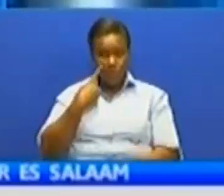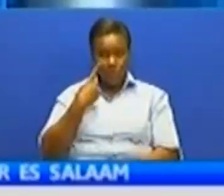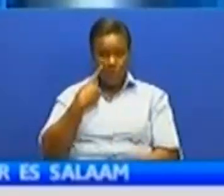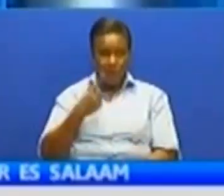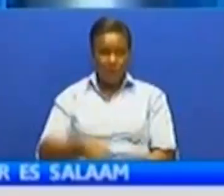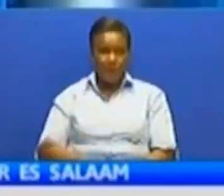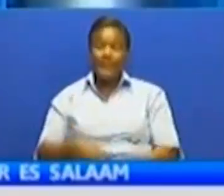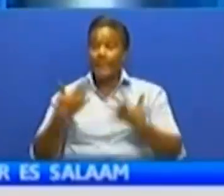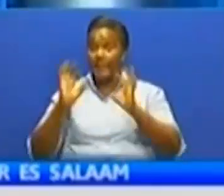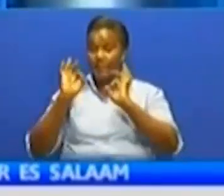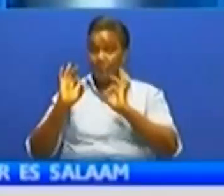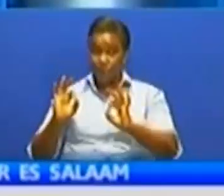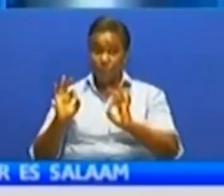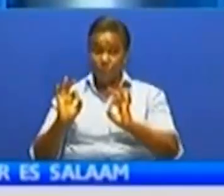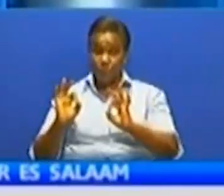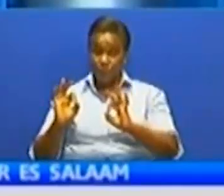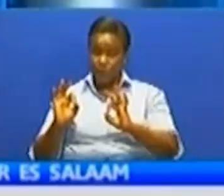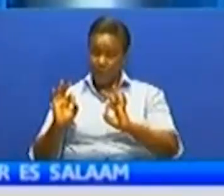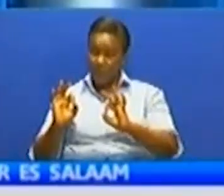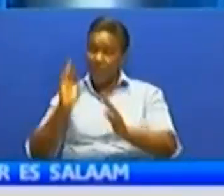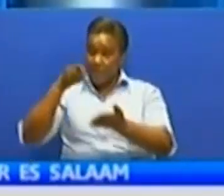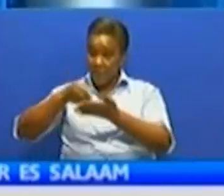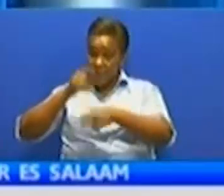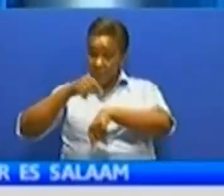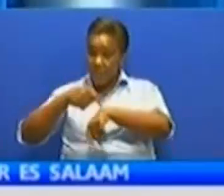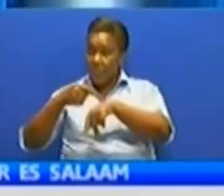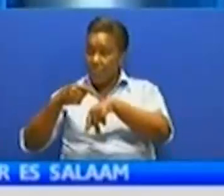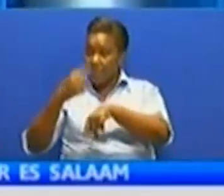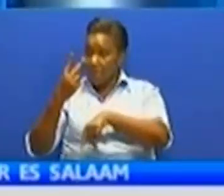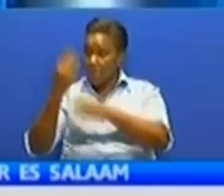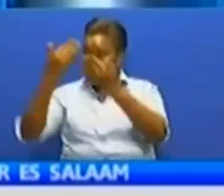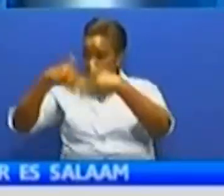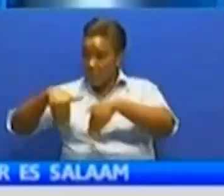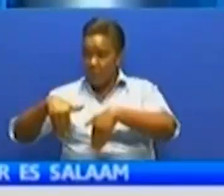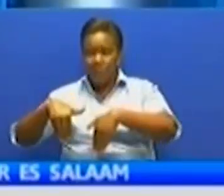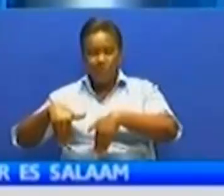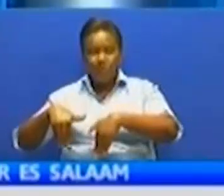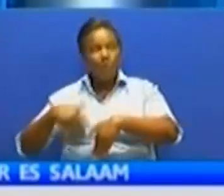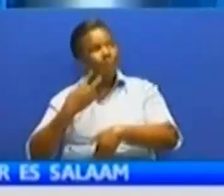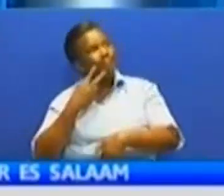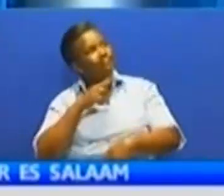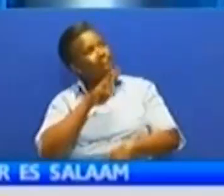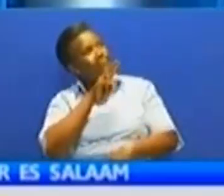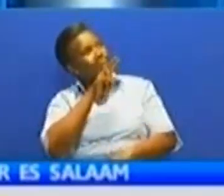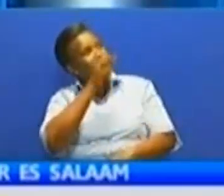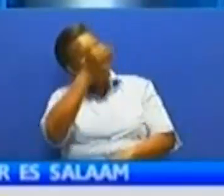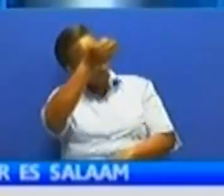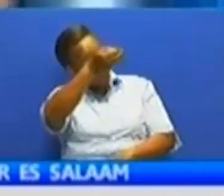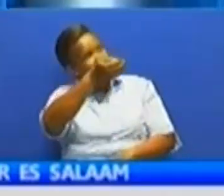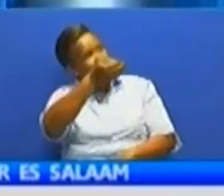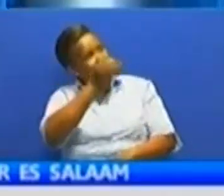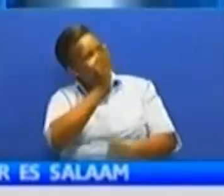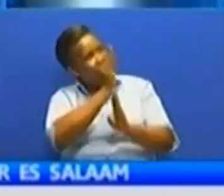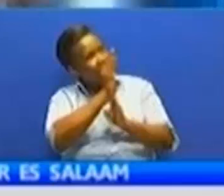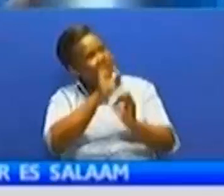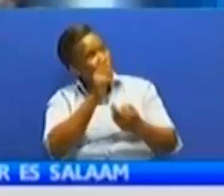mtu aende akaone saa mbili hivi. Aha. Aende akatoke nje aangalie. Mm. Huo mwezi utakuwa